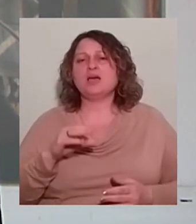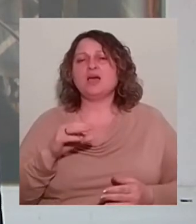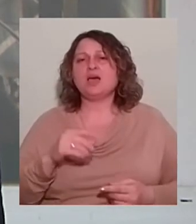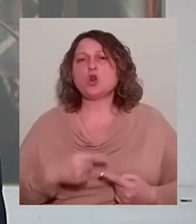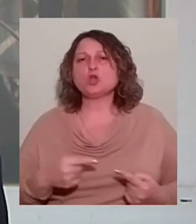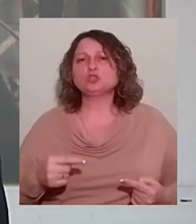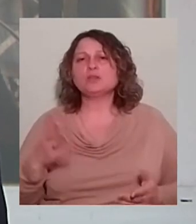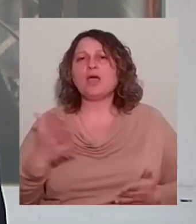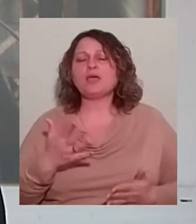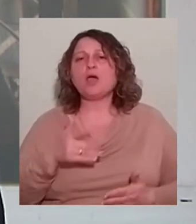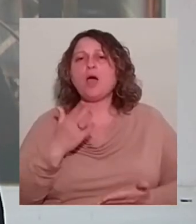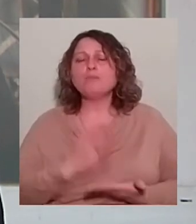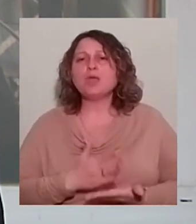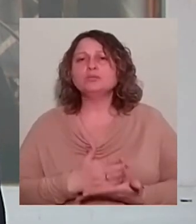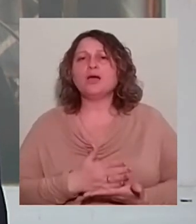вона обладає трьома